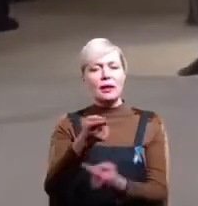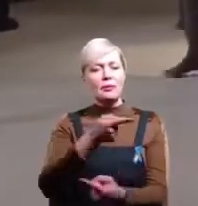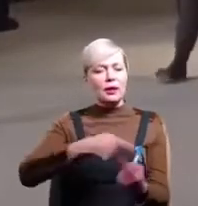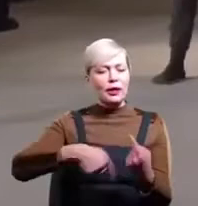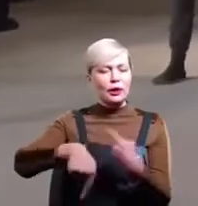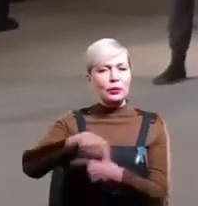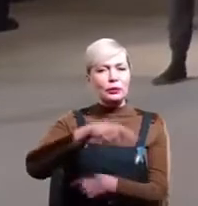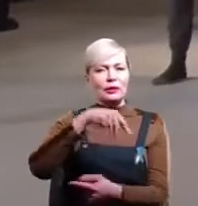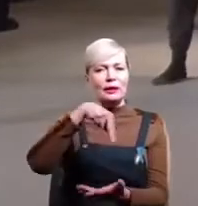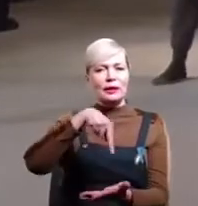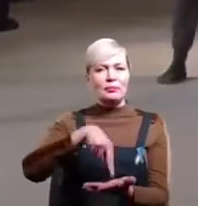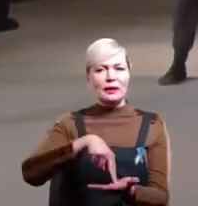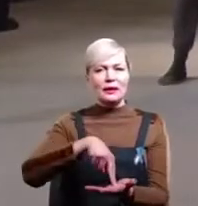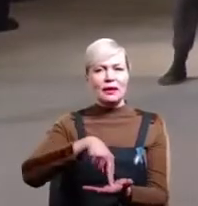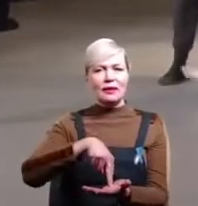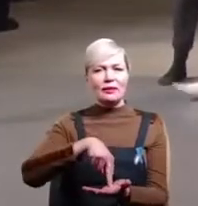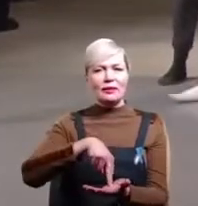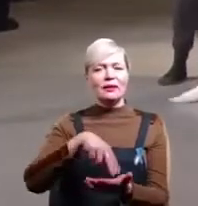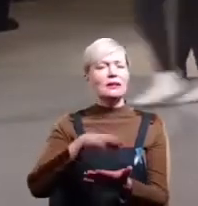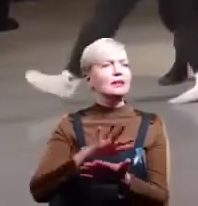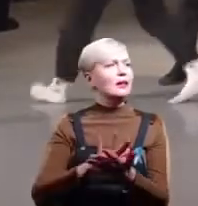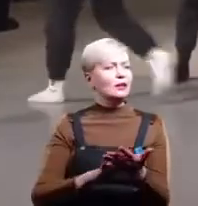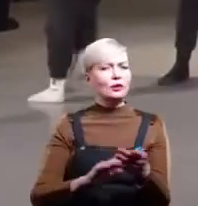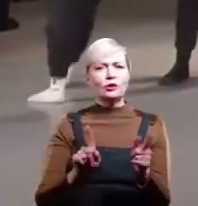поставили, подняли. Дальше что мы делаем?